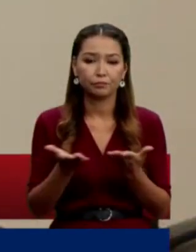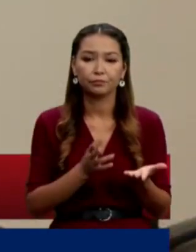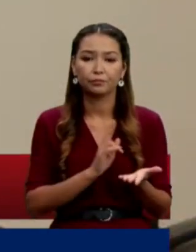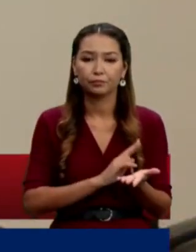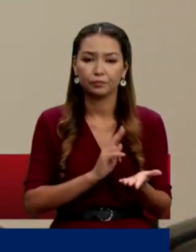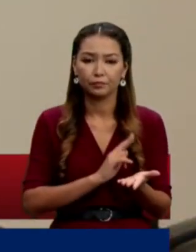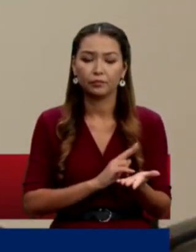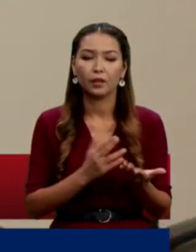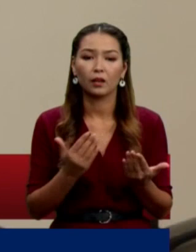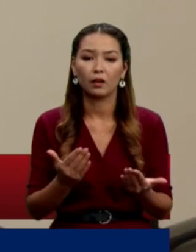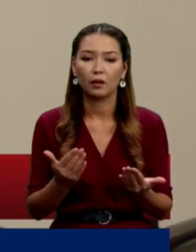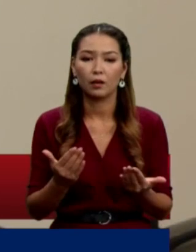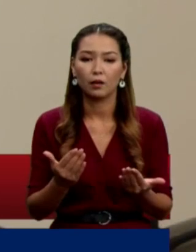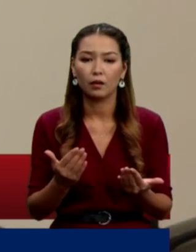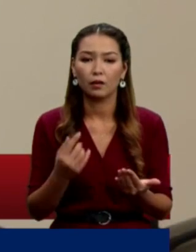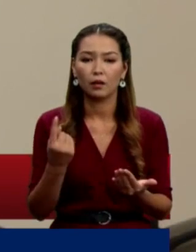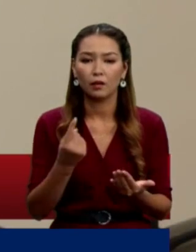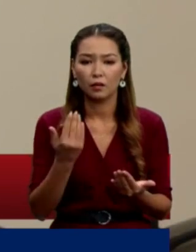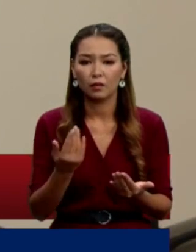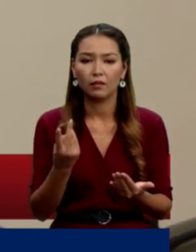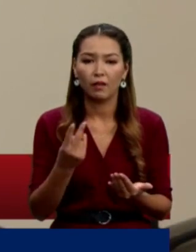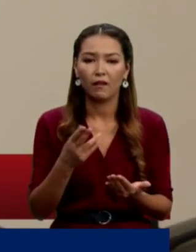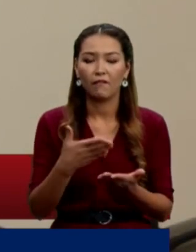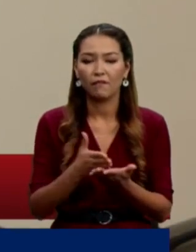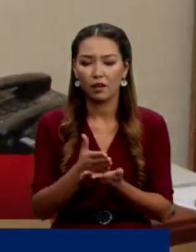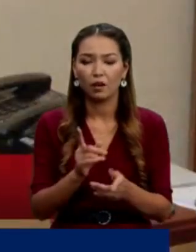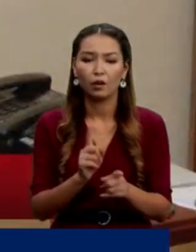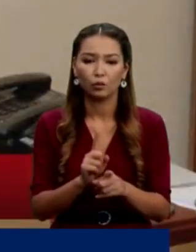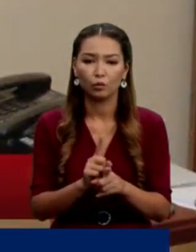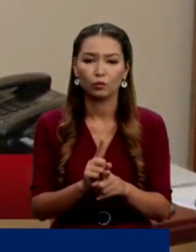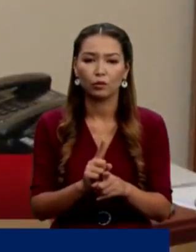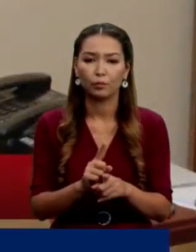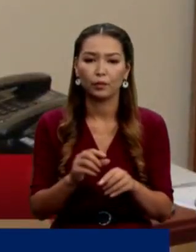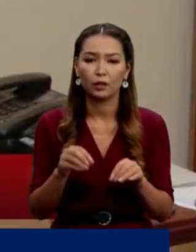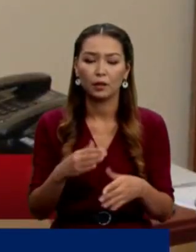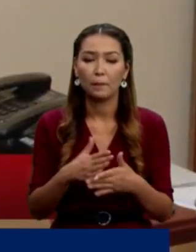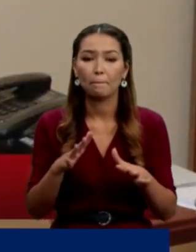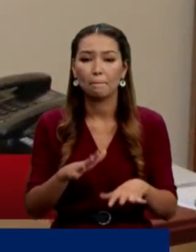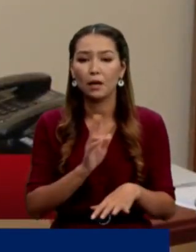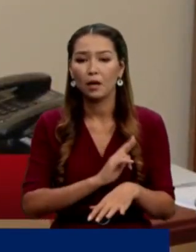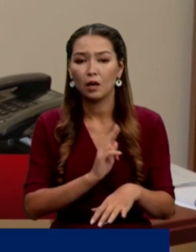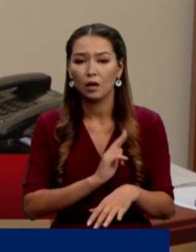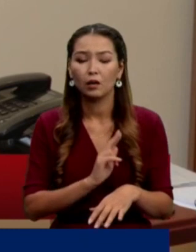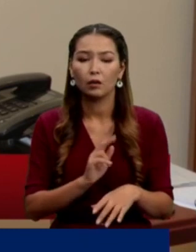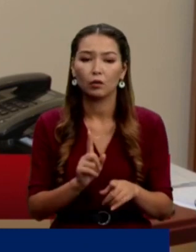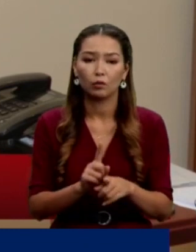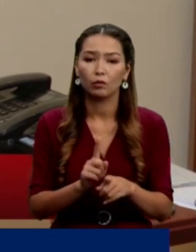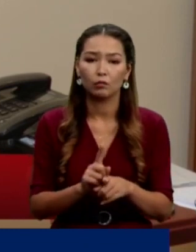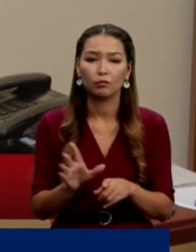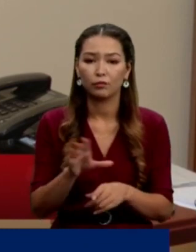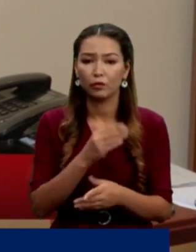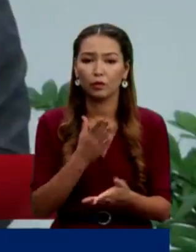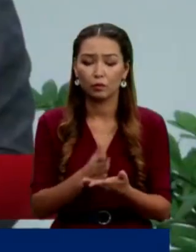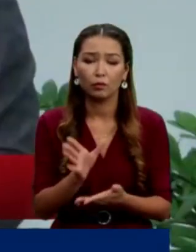в месяц там 1-2 увольняется, 1-2 приходит. Они бывают месяц отработают, не понравится, уходят. Бывает, некоторые